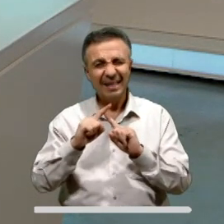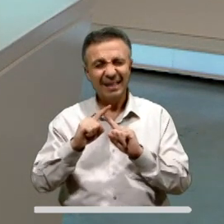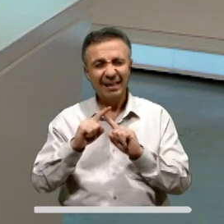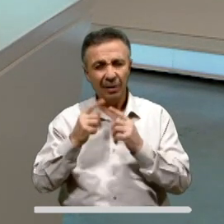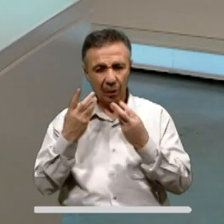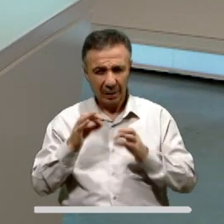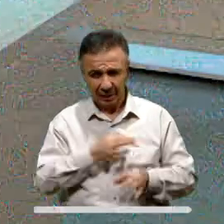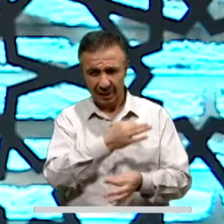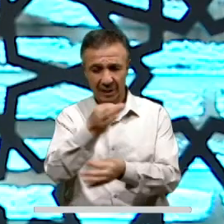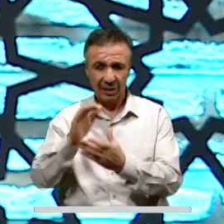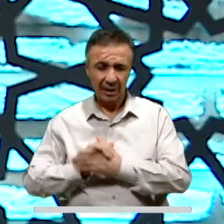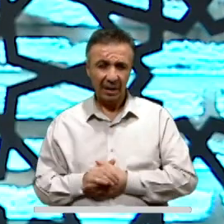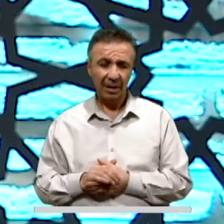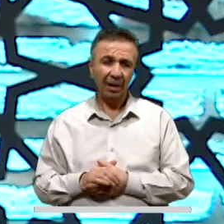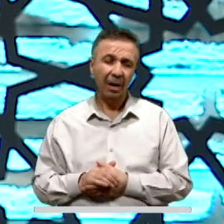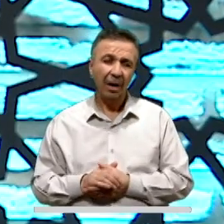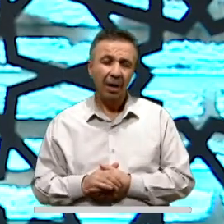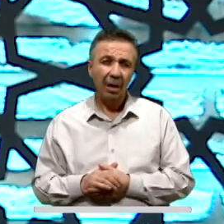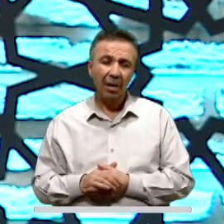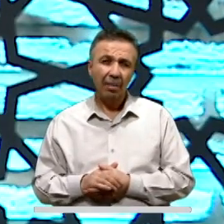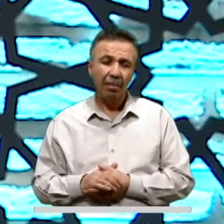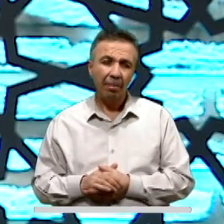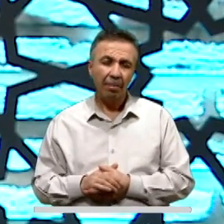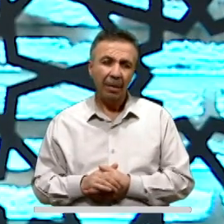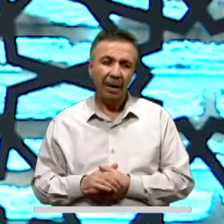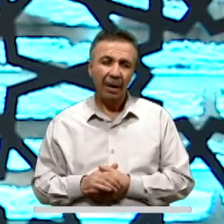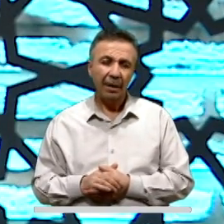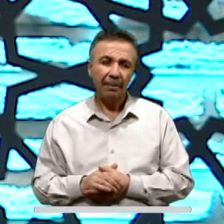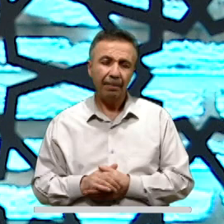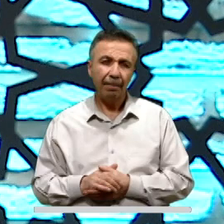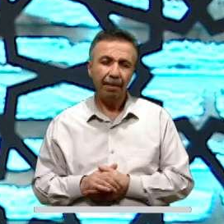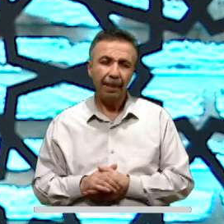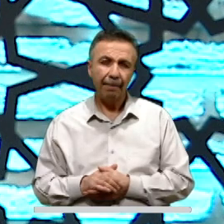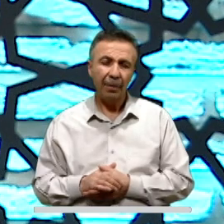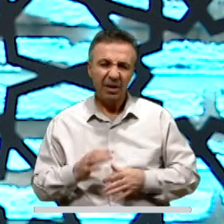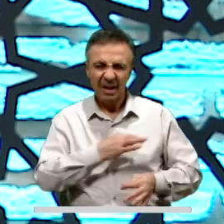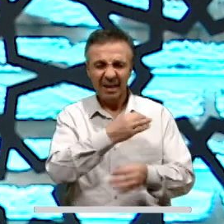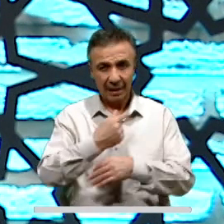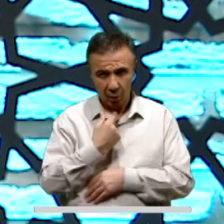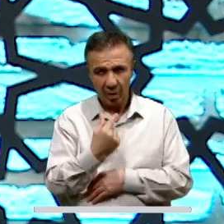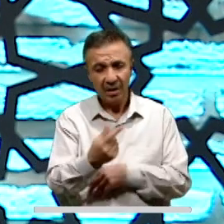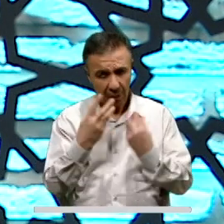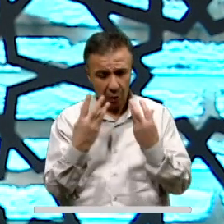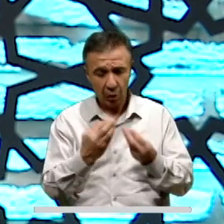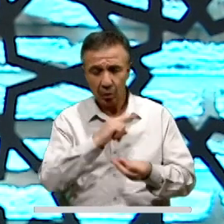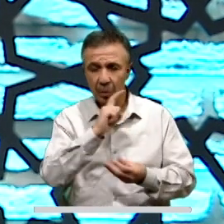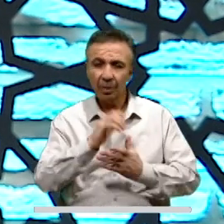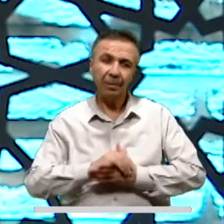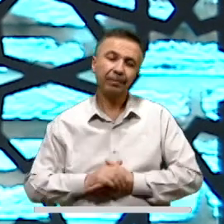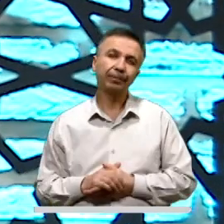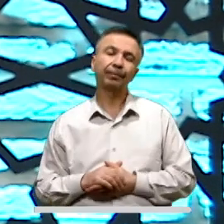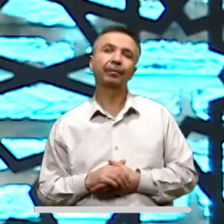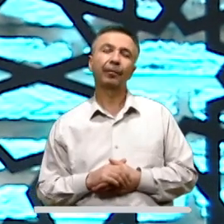orada uyarılarını bu şekilde onlara aktarıp uyarabilir miyiz? Allah'a emanet olun. Siz de Allah'a emanet olun. Dua bekleriz efendim sizden.